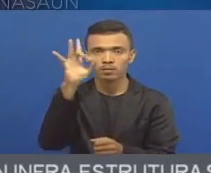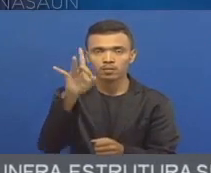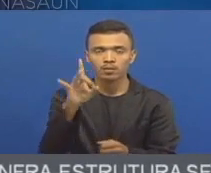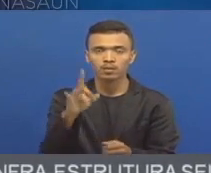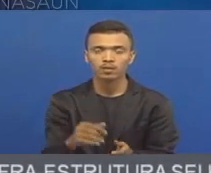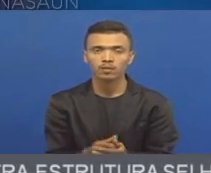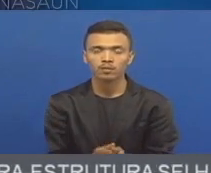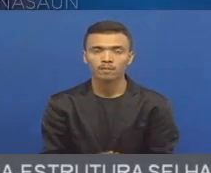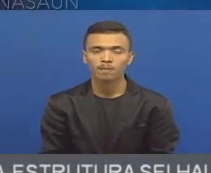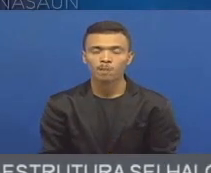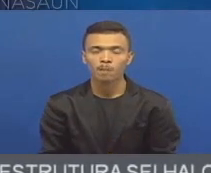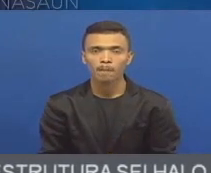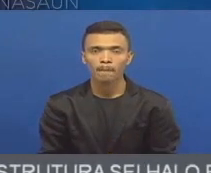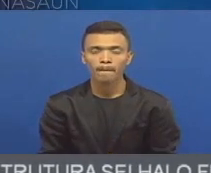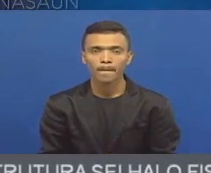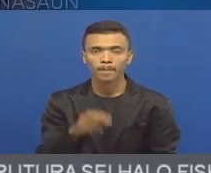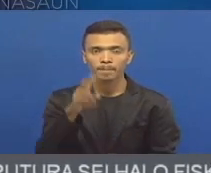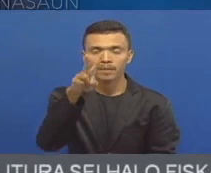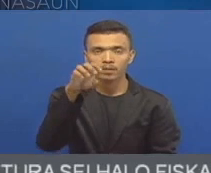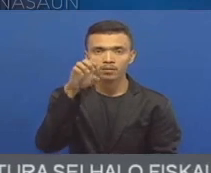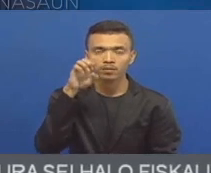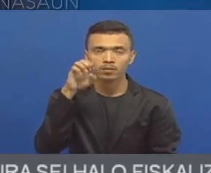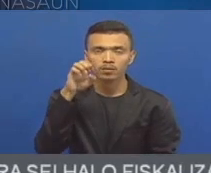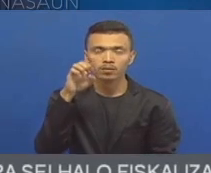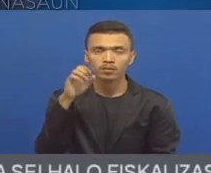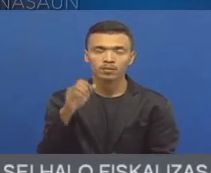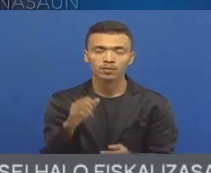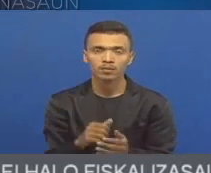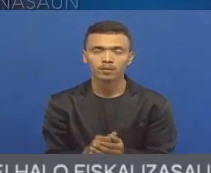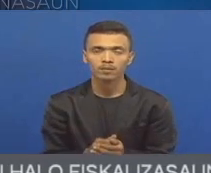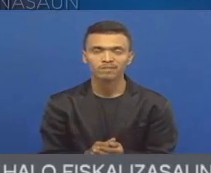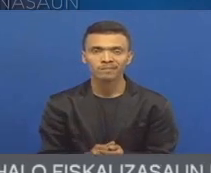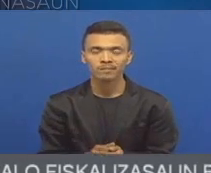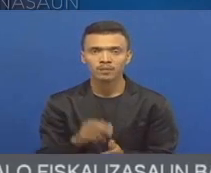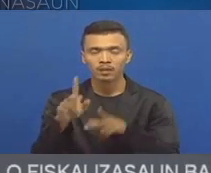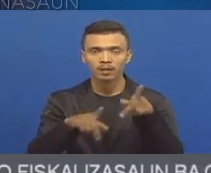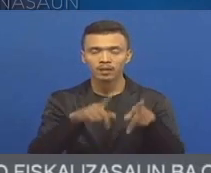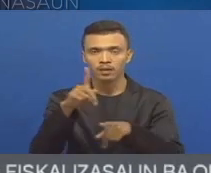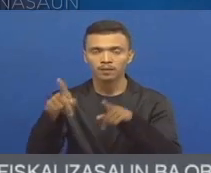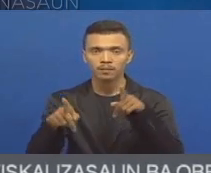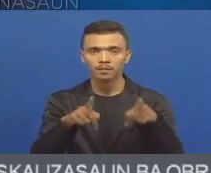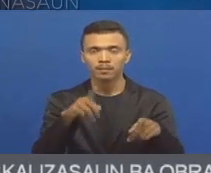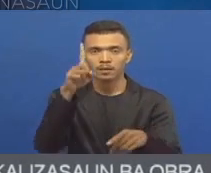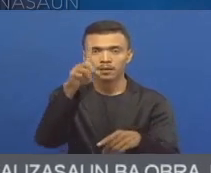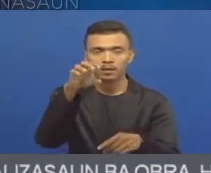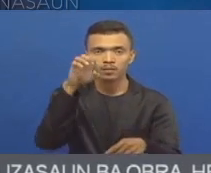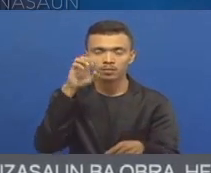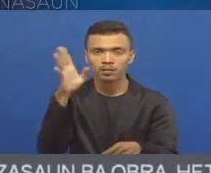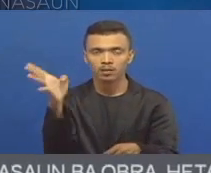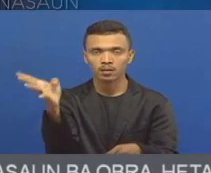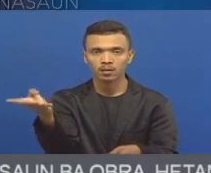hanebe entre atus rua sieno resinualo nene emanain atus ida